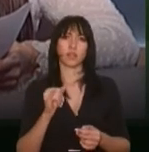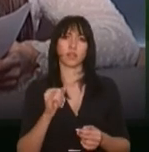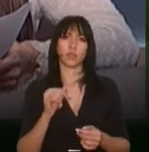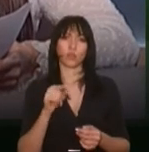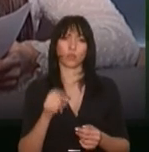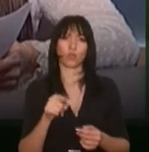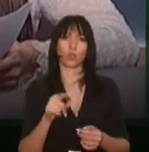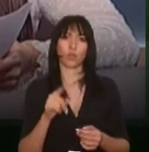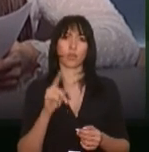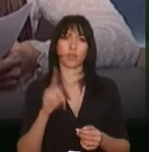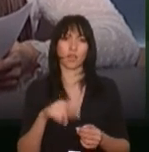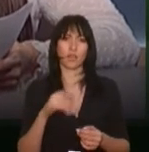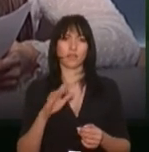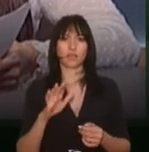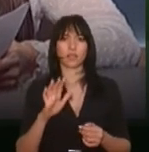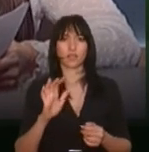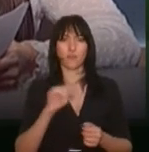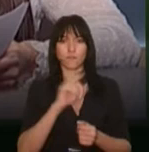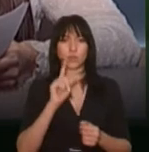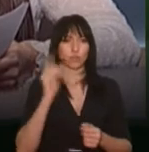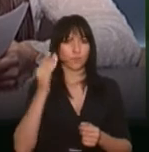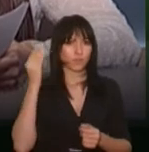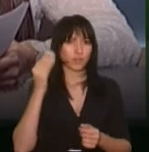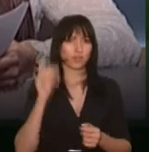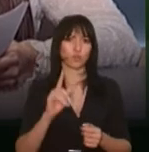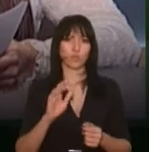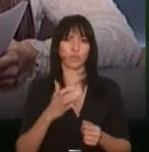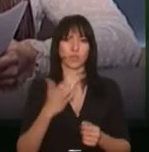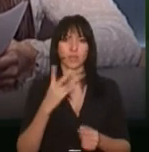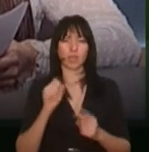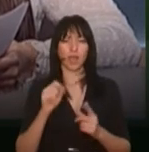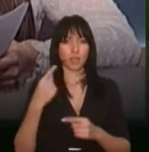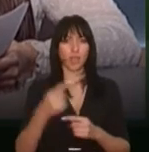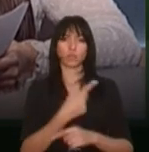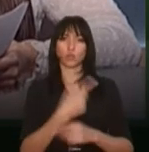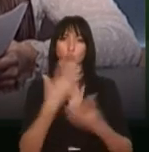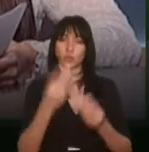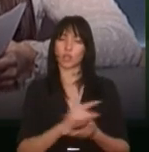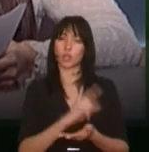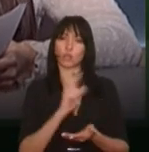негайний виклик або ну, самим на наступний день звернутися до лікаря.